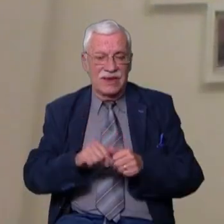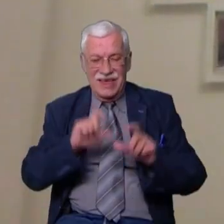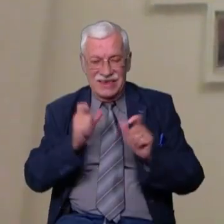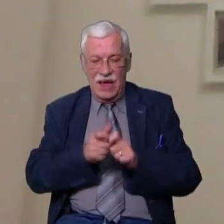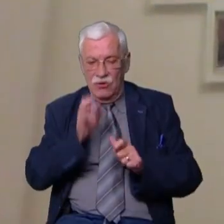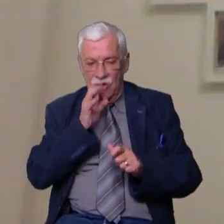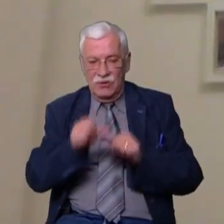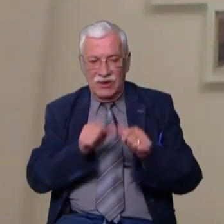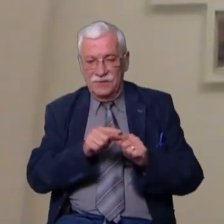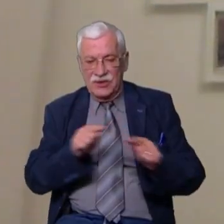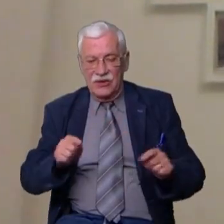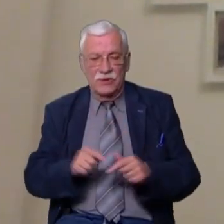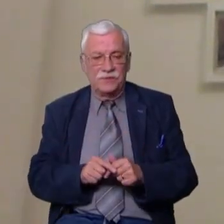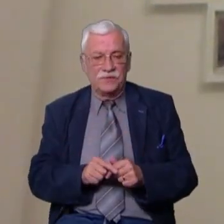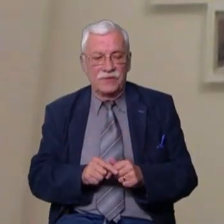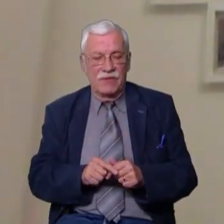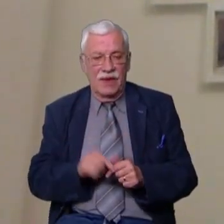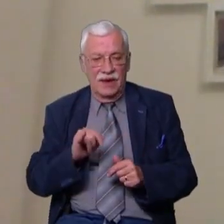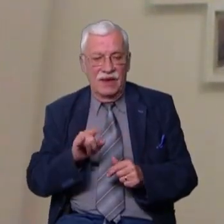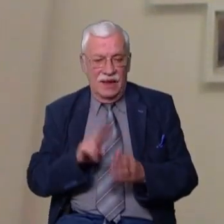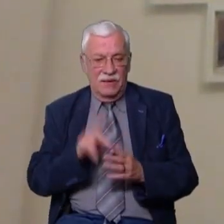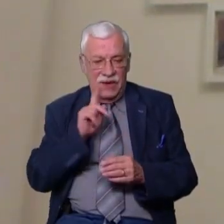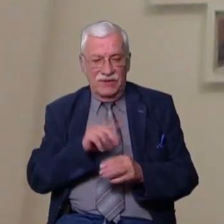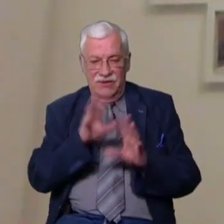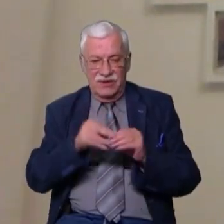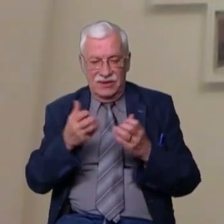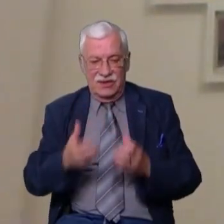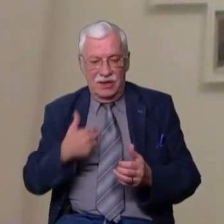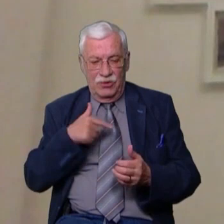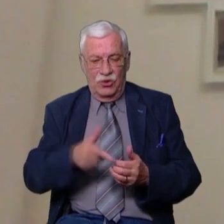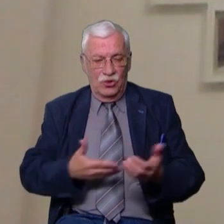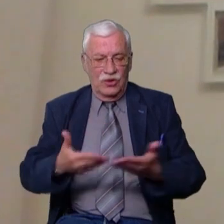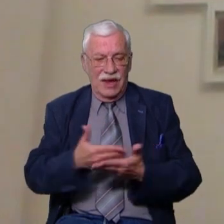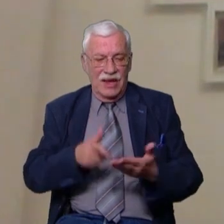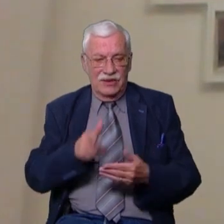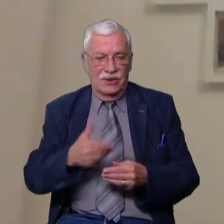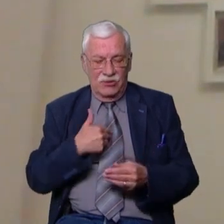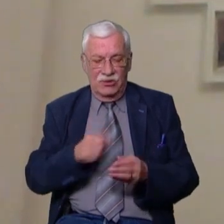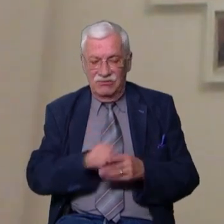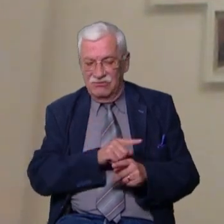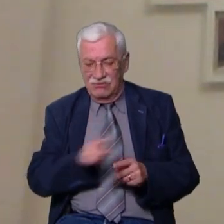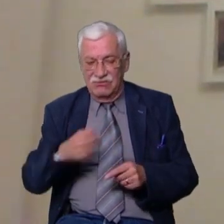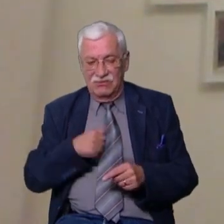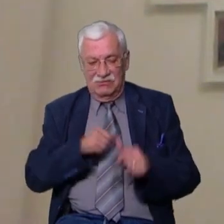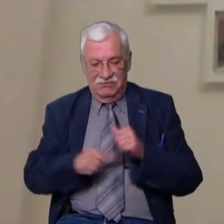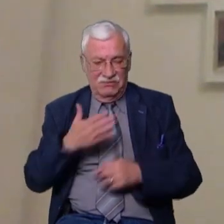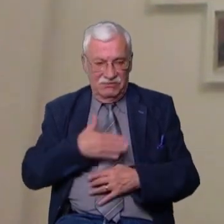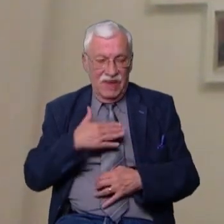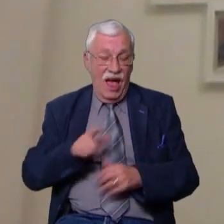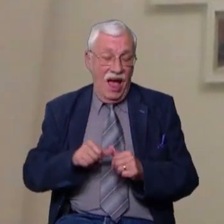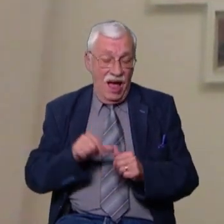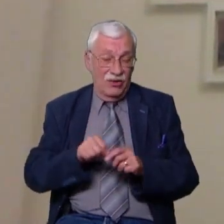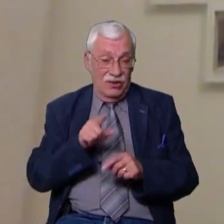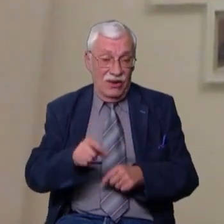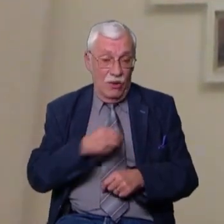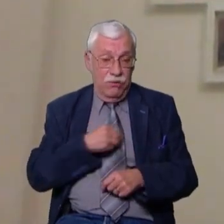dobry sezon i na Allianz Arenie nie jeden piłkarz by chciał grać, mi to było dane od pierwszej minuty i się tego cieszę, a do tego